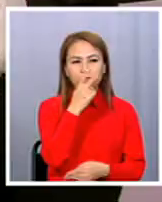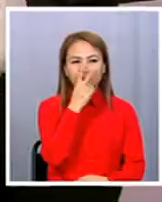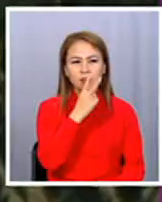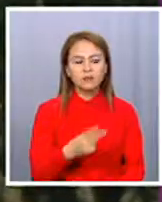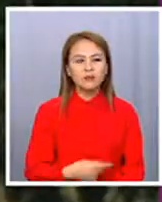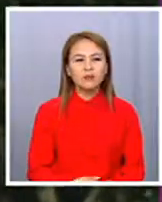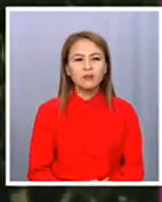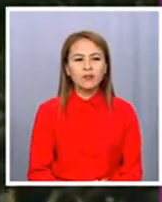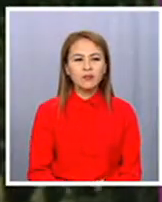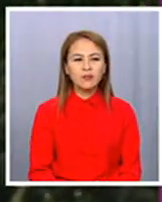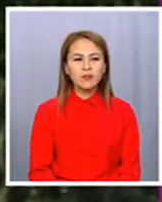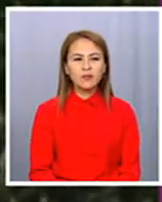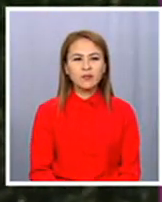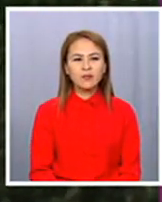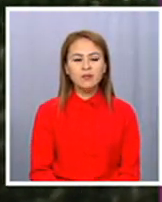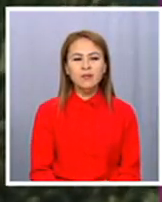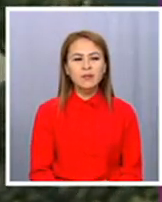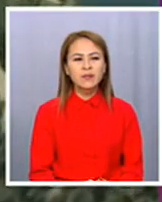аударайық.